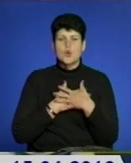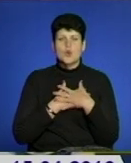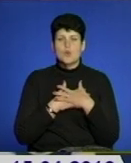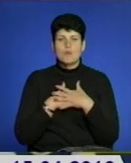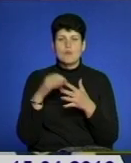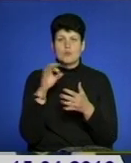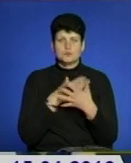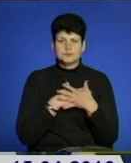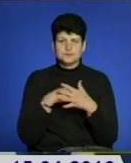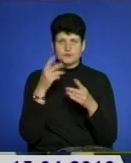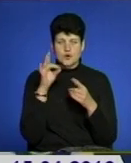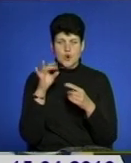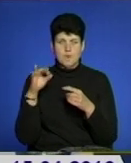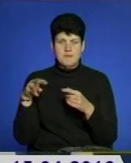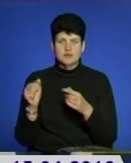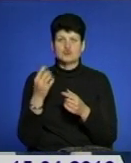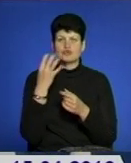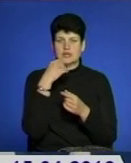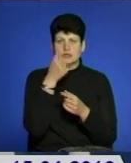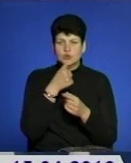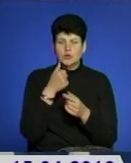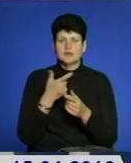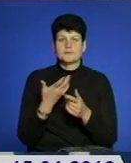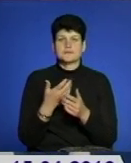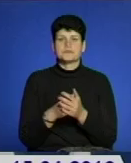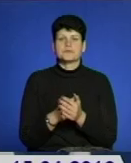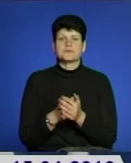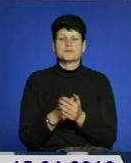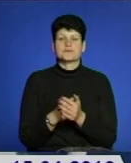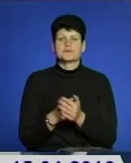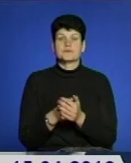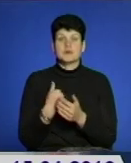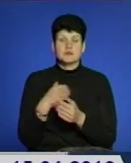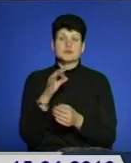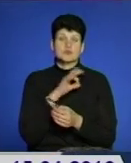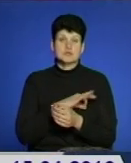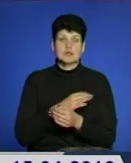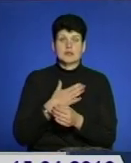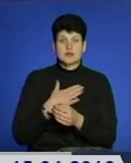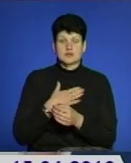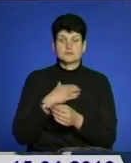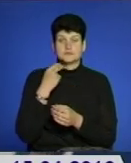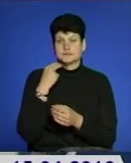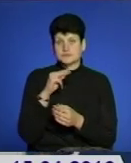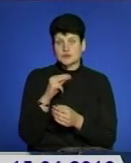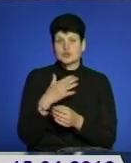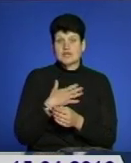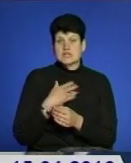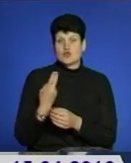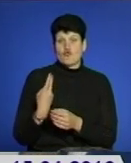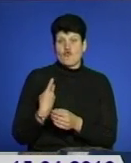мірою наша робота над романом складалася з читання мемуарів. Ну, тут ми знову скористалися нашою перевагою, що нас